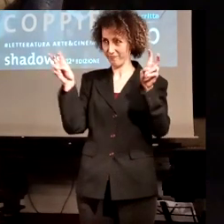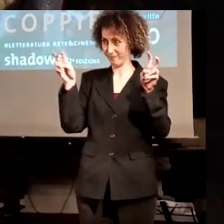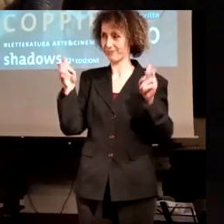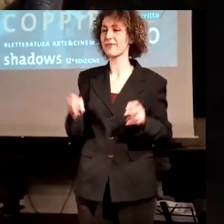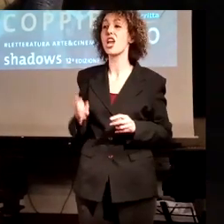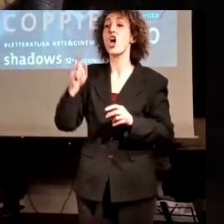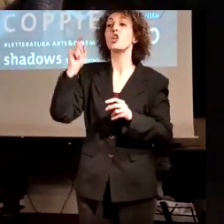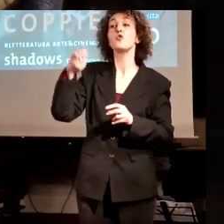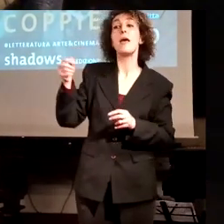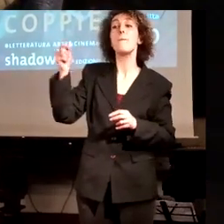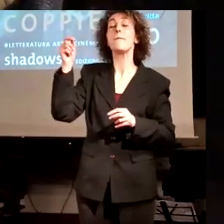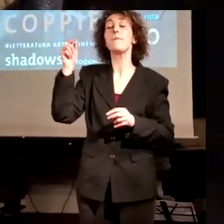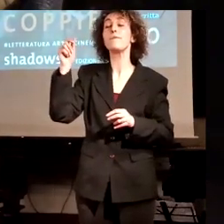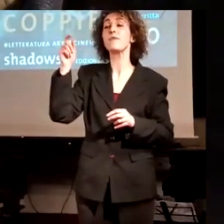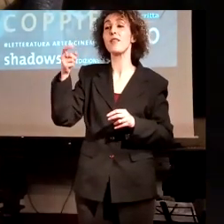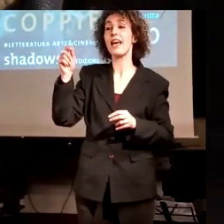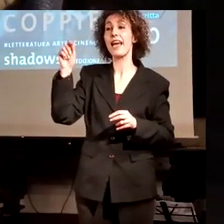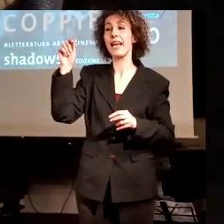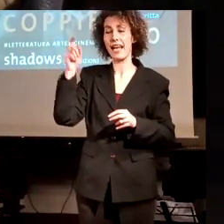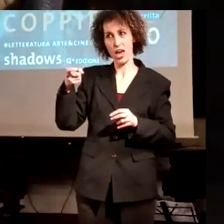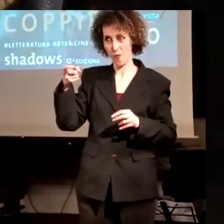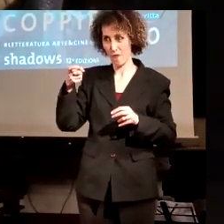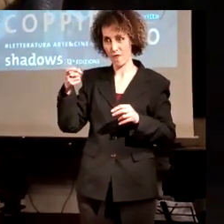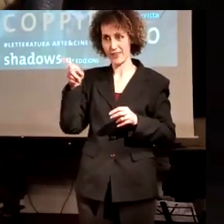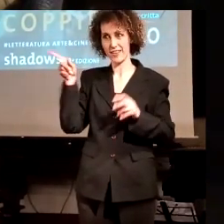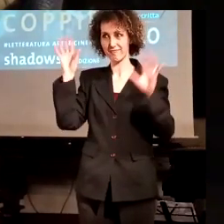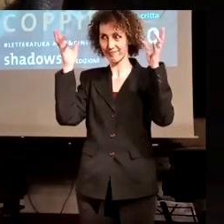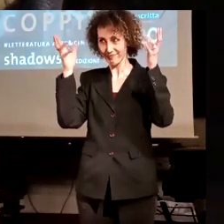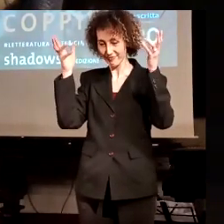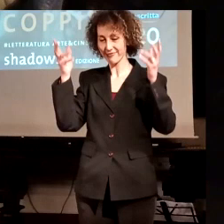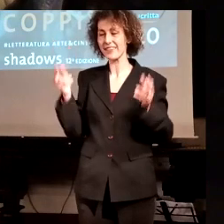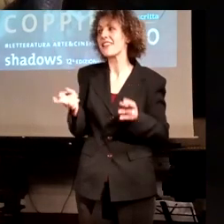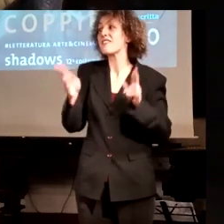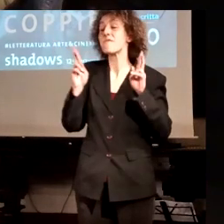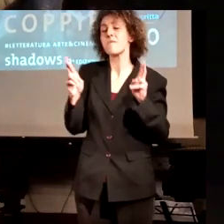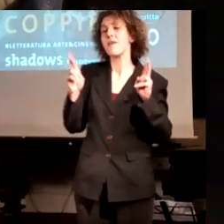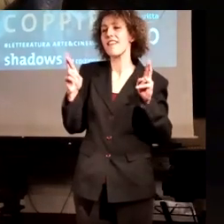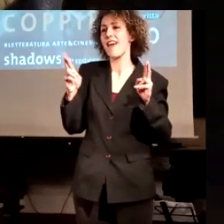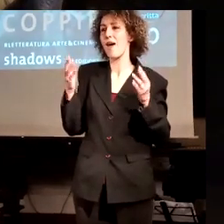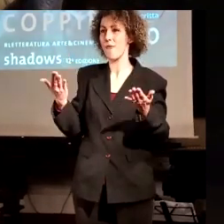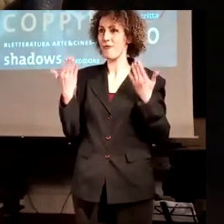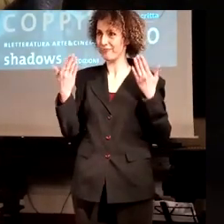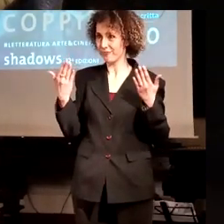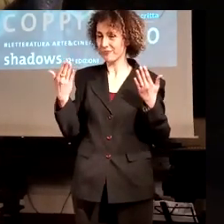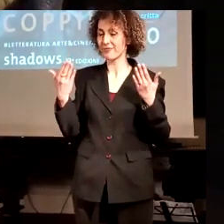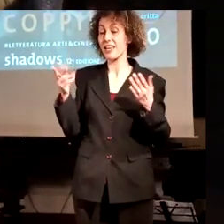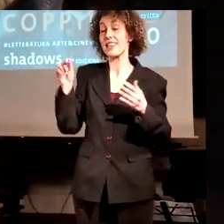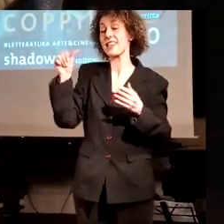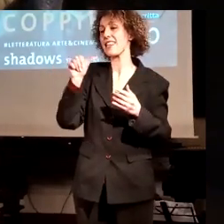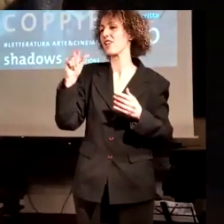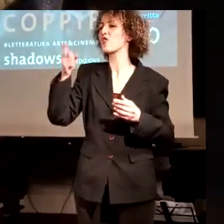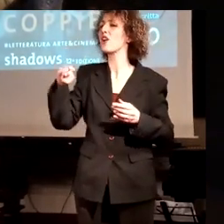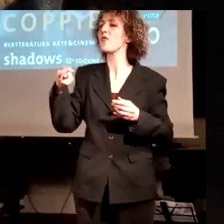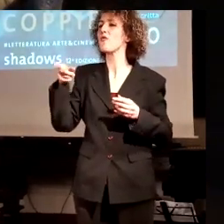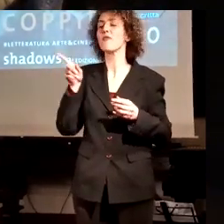per la prima volta strane coppie speriamo come dire di inaugurare una lunga collaborazione e sergio che rufy e una delle firme più